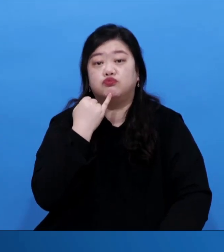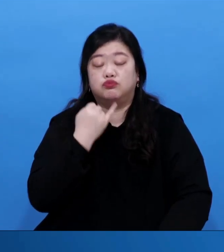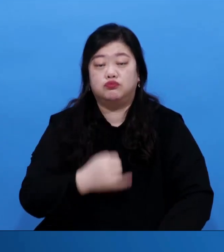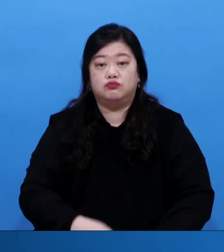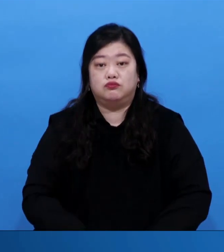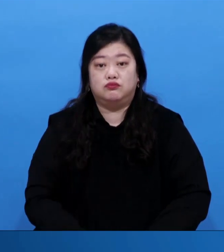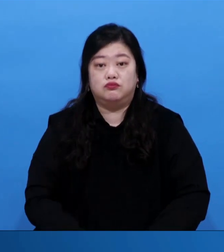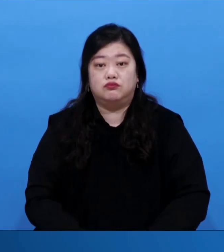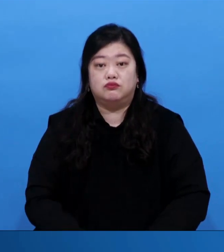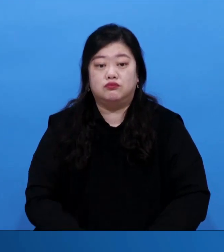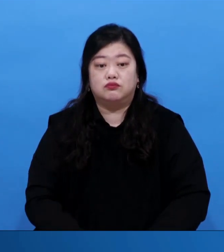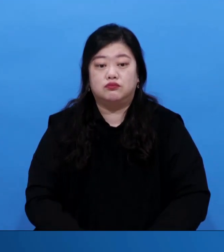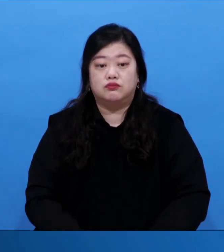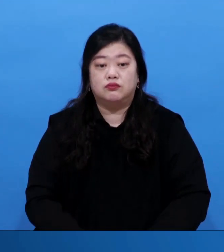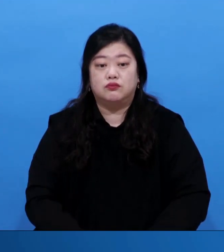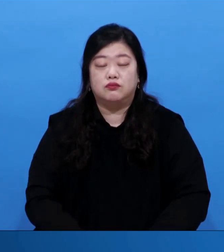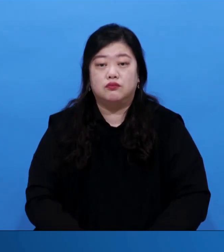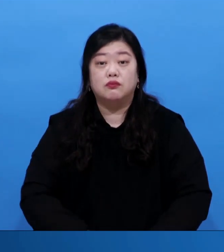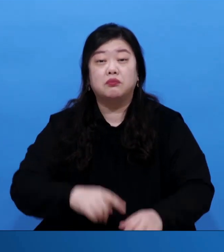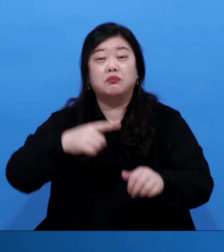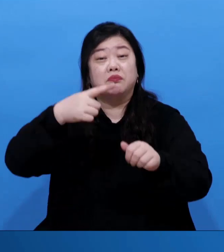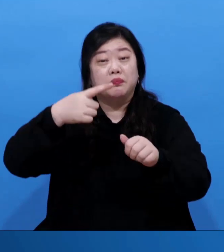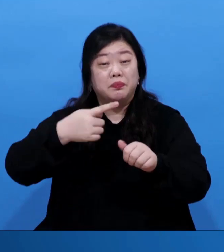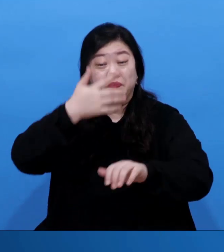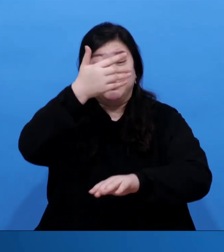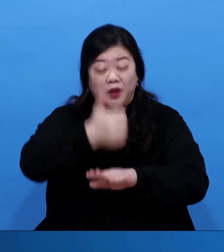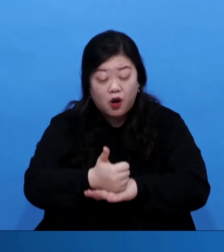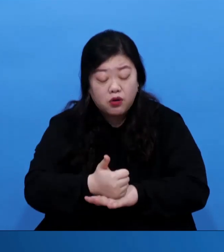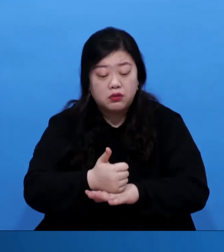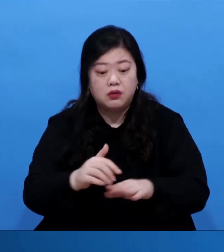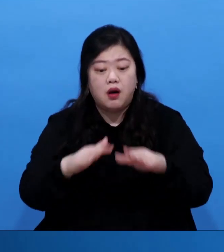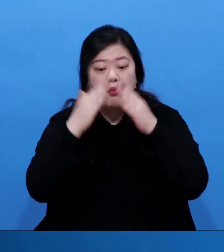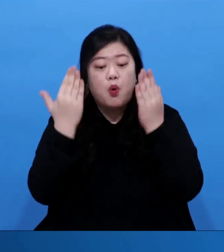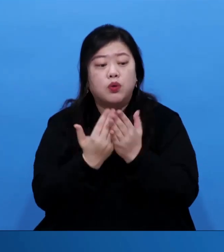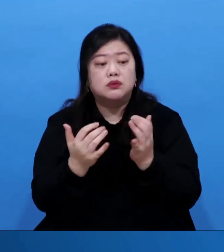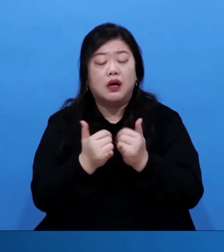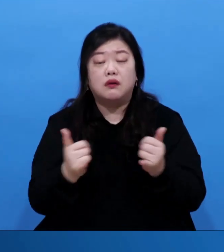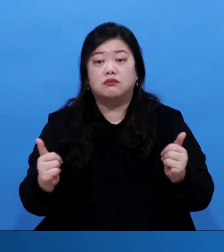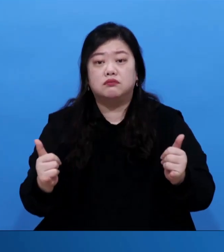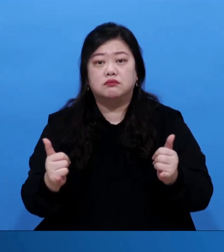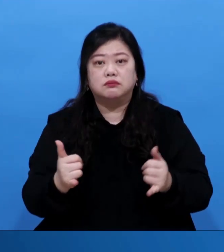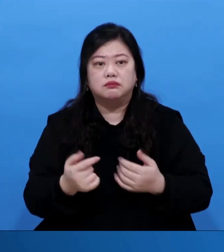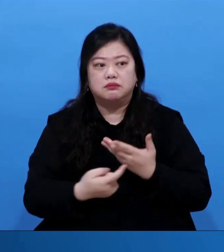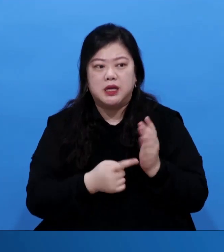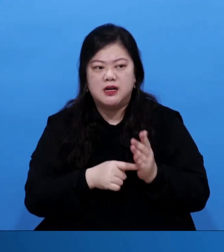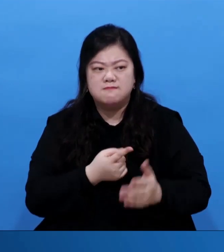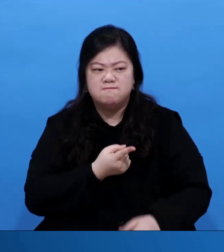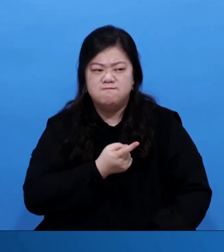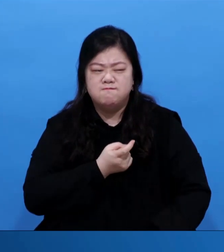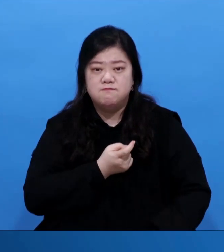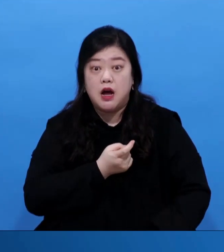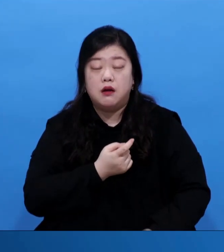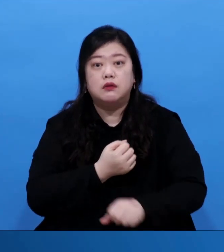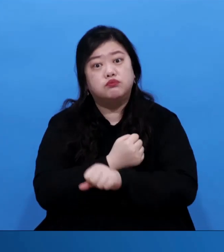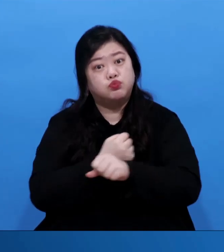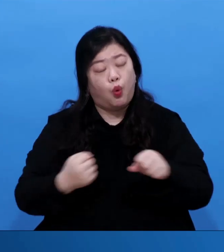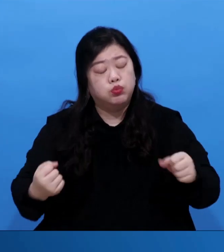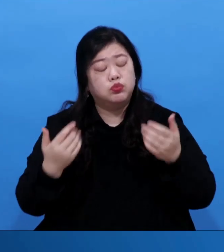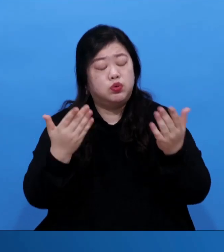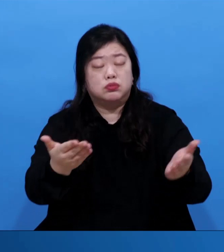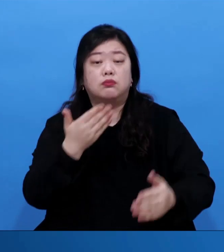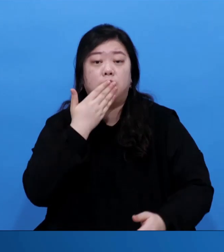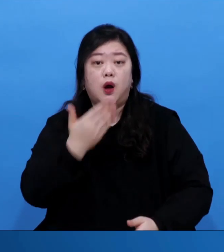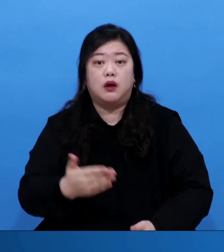모든 사람 용서합니다. I can forgive every person. 복음 깨닫고부터. After realizing the gospel. 저는 복음 깨닫기